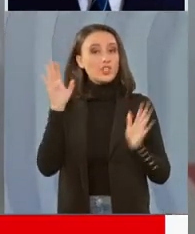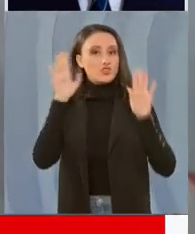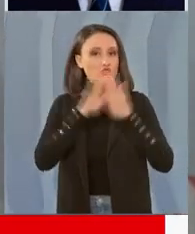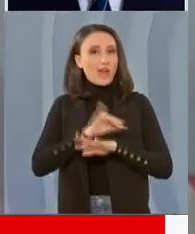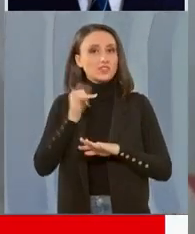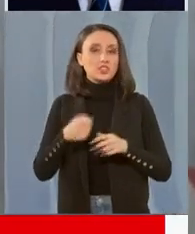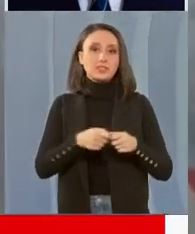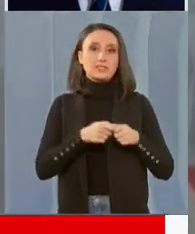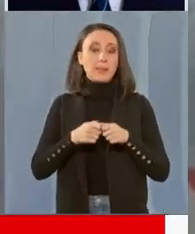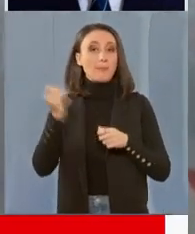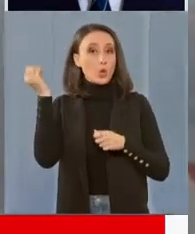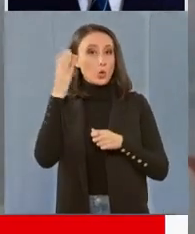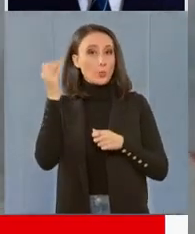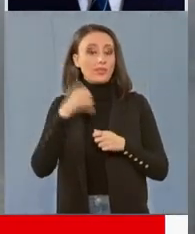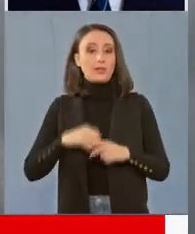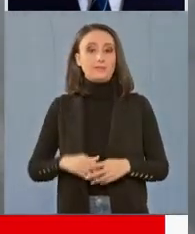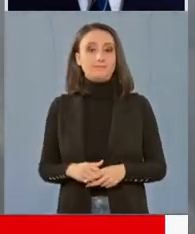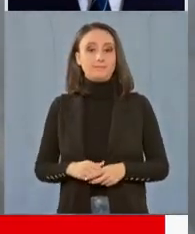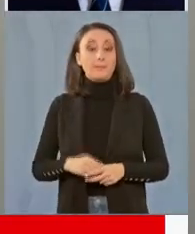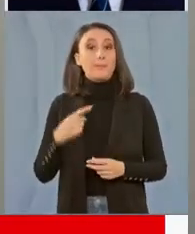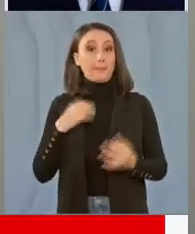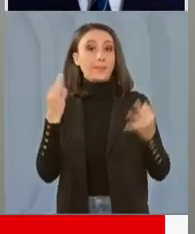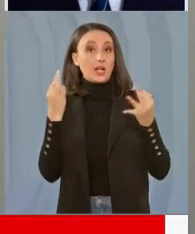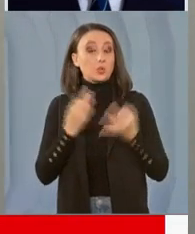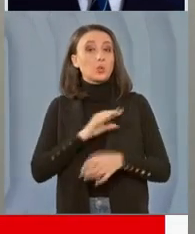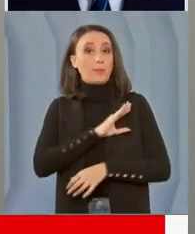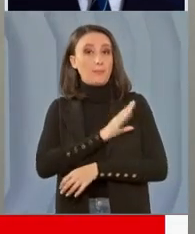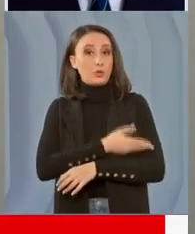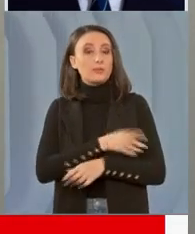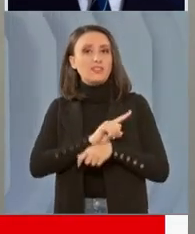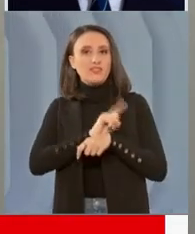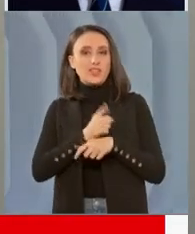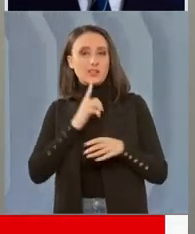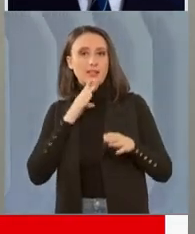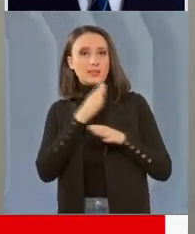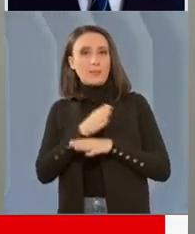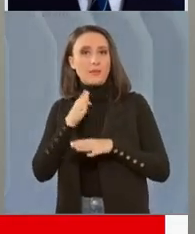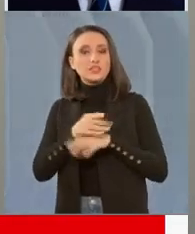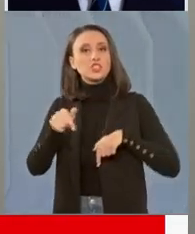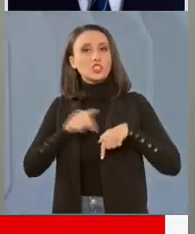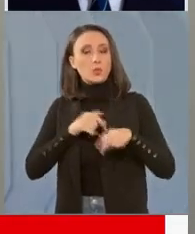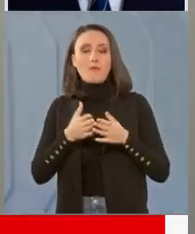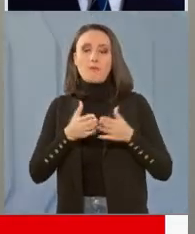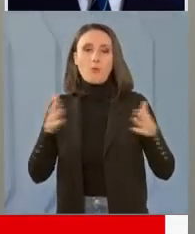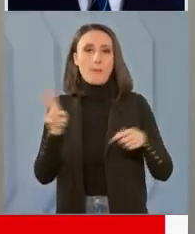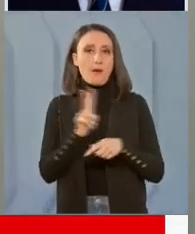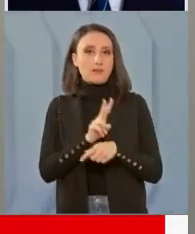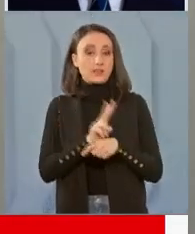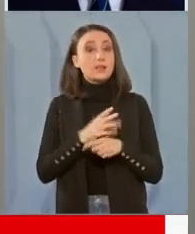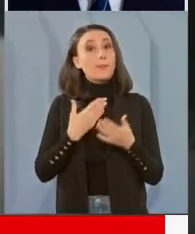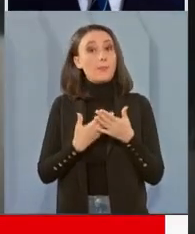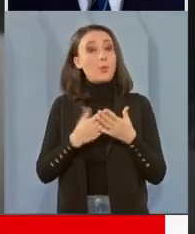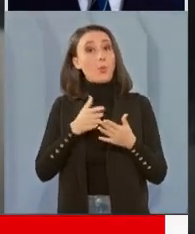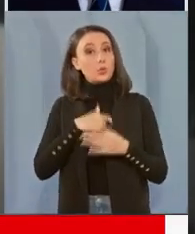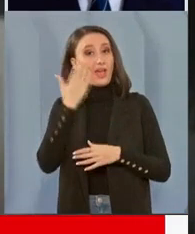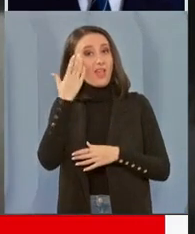precum și sistemele de iluminare de zaburire, să reducă pe cât posibil viteza de deplasare, să circule cu foarte mare atenție pentru a